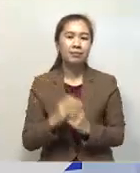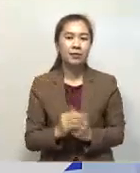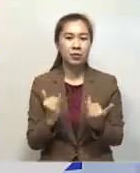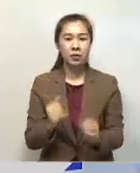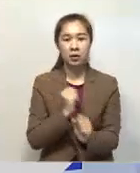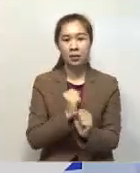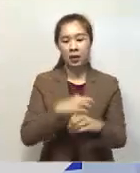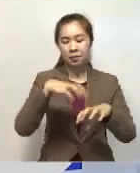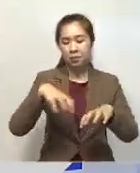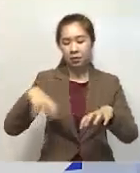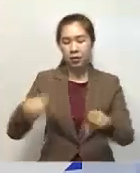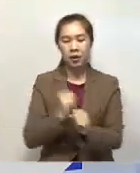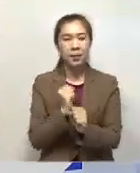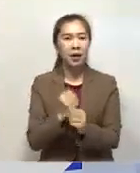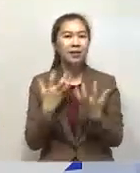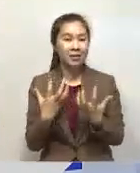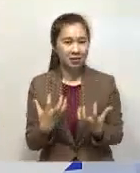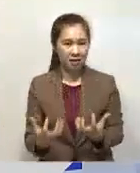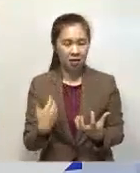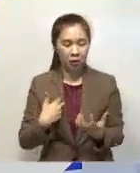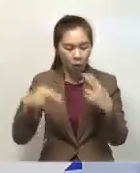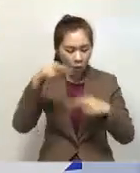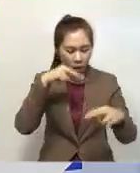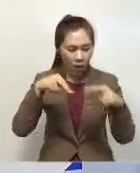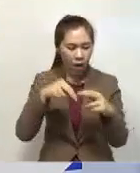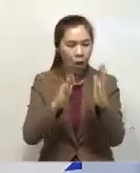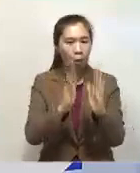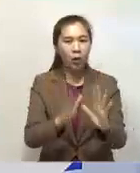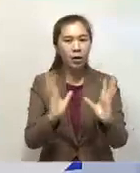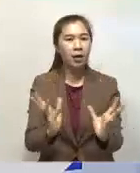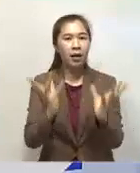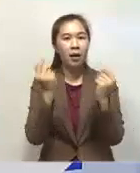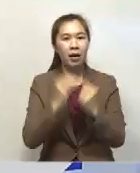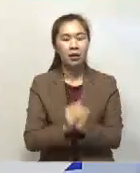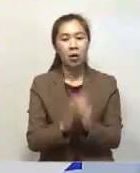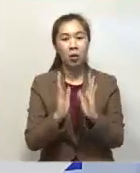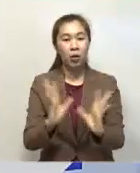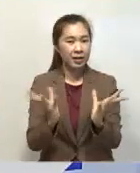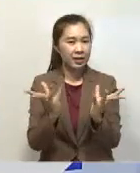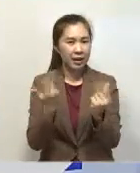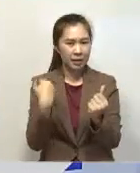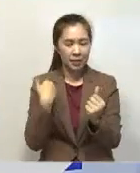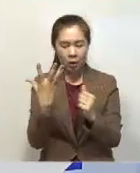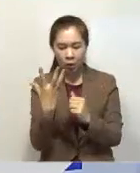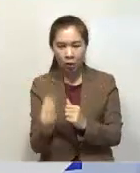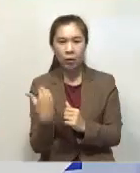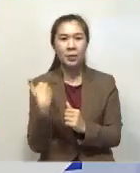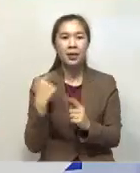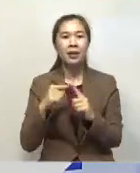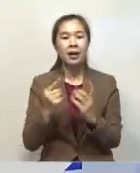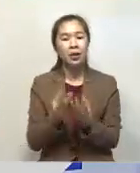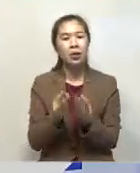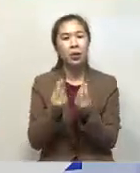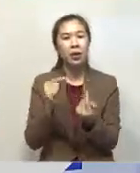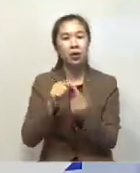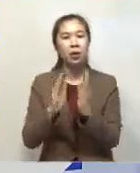ช่ตอนนี้หน่วยงานต่างๆก็ทำงานกันอย่างหนักนะคะเพื่อที่จะค้นหาผู้สูญหายซึ่งเบื้องต้นเนี่ยจำนวนผู้สูญหายถึงแม้ว่าจะลดลงแต่จำนวนตัวเล